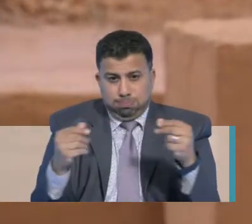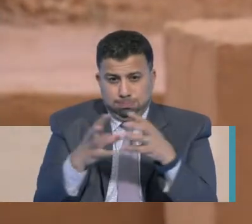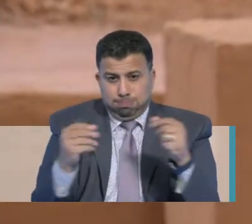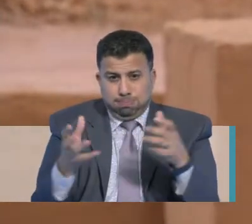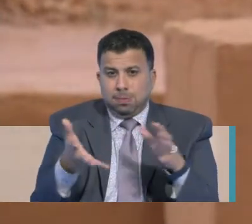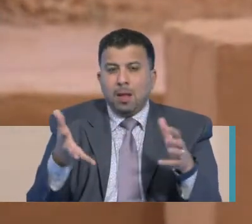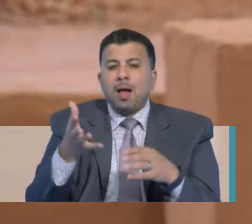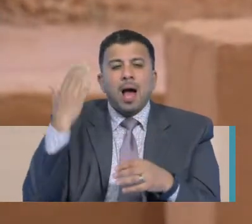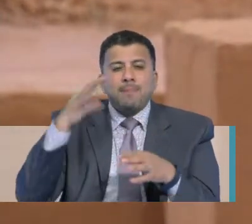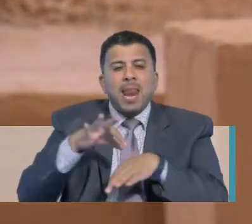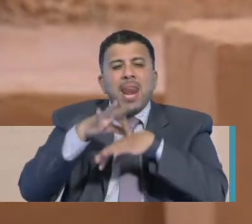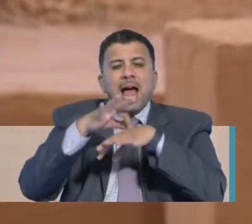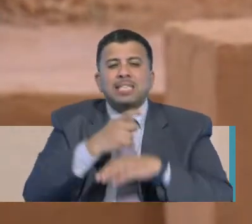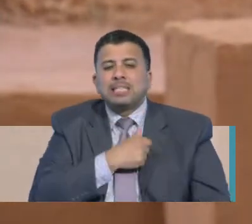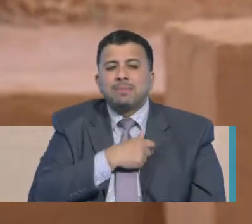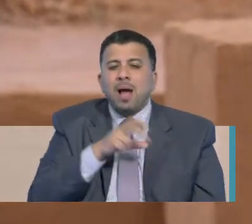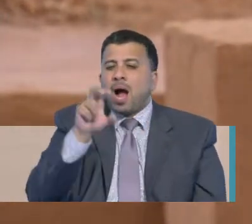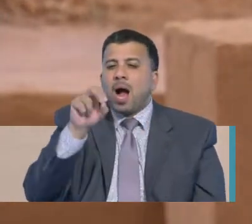عليه وقضى على